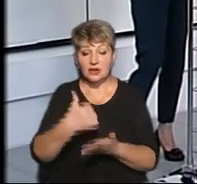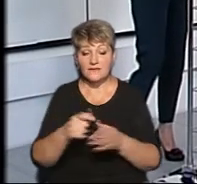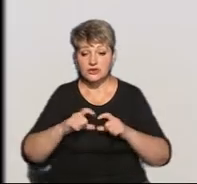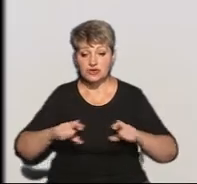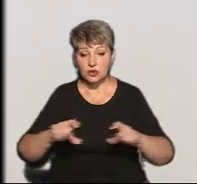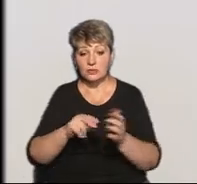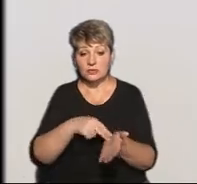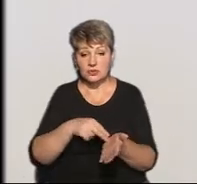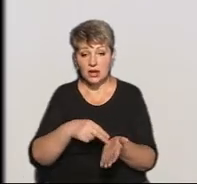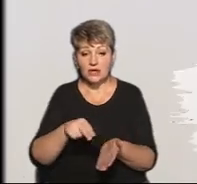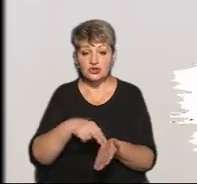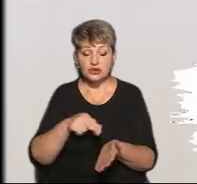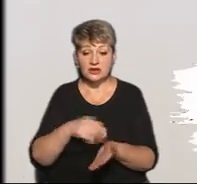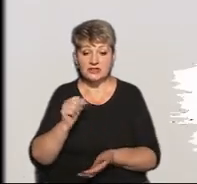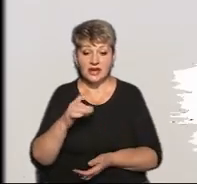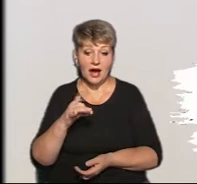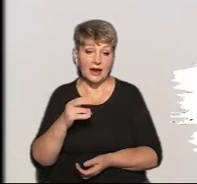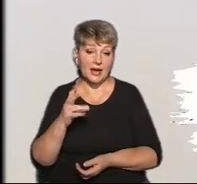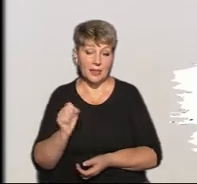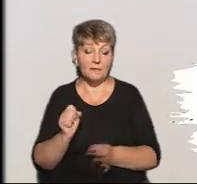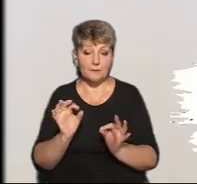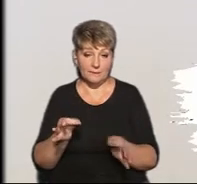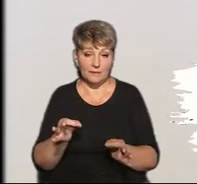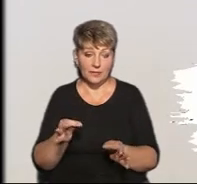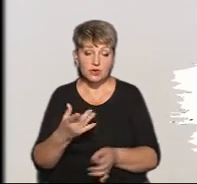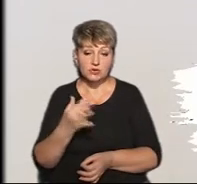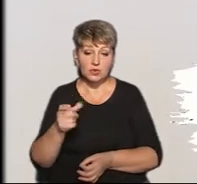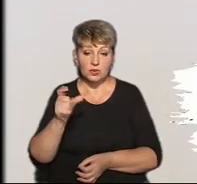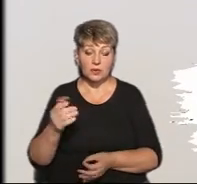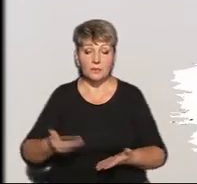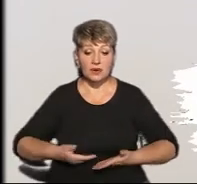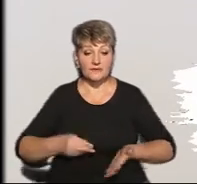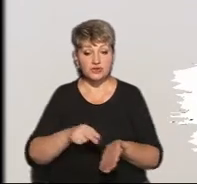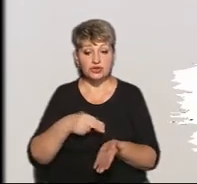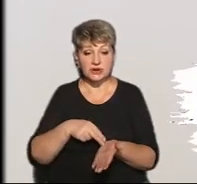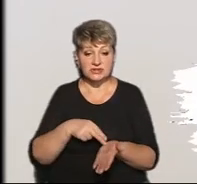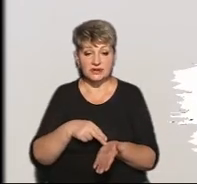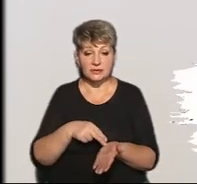стадіону Черкас? Черкас-арена. Правильно. Скільки людей проживає у Черкасах?